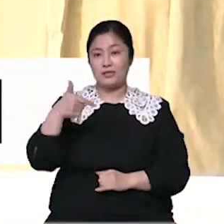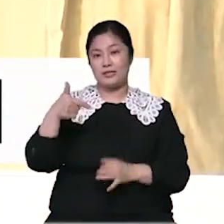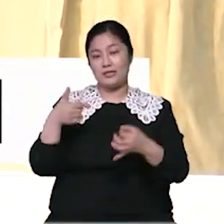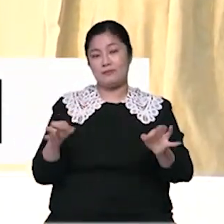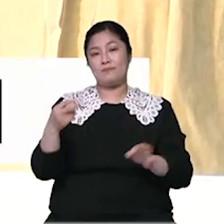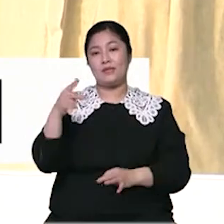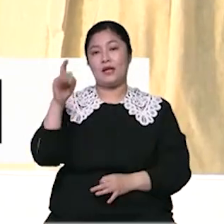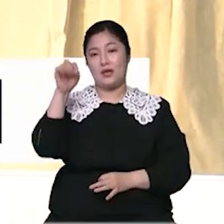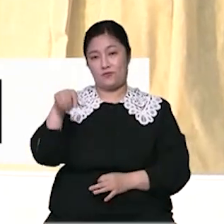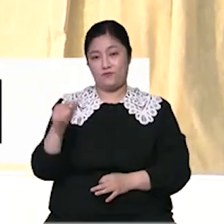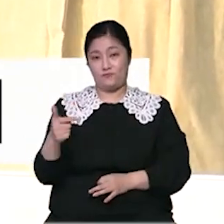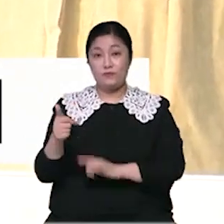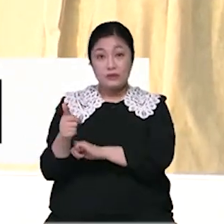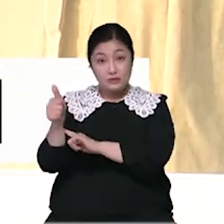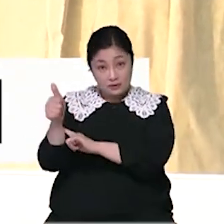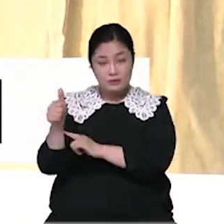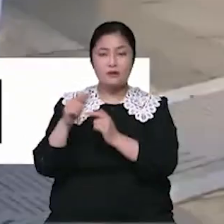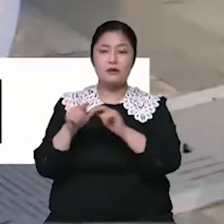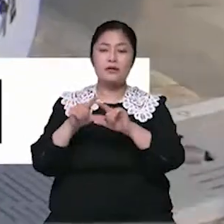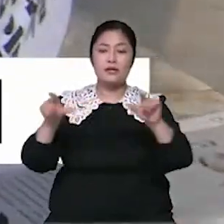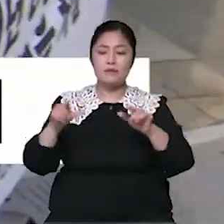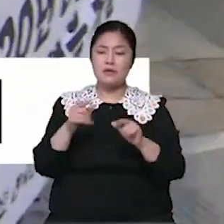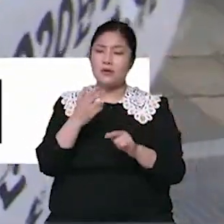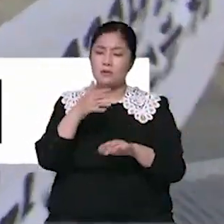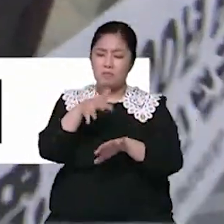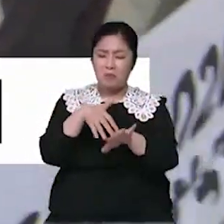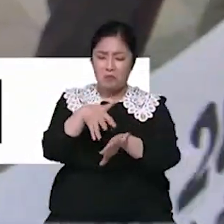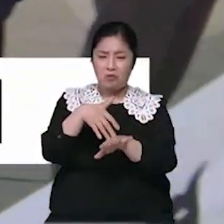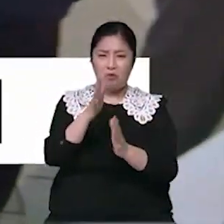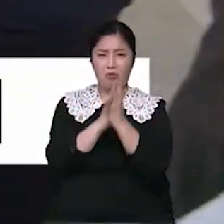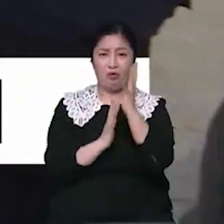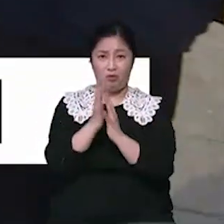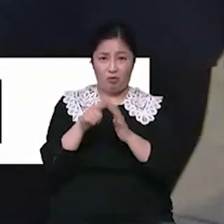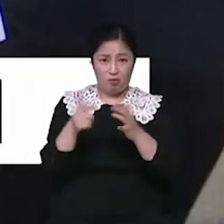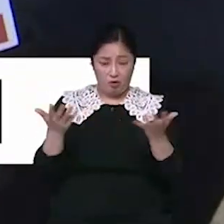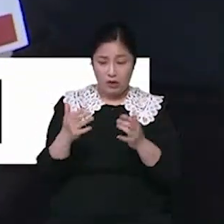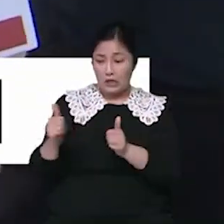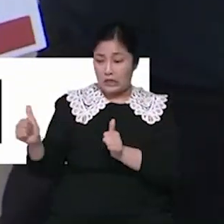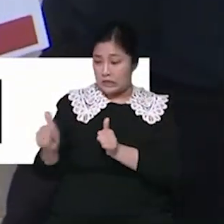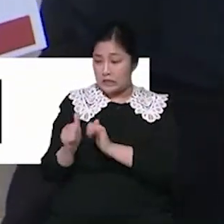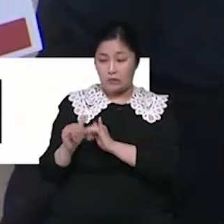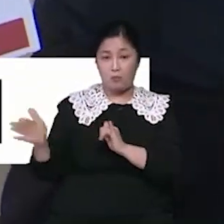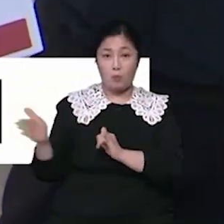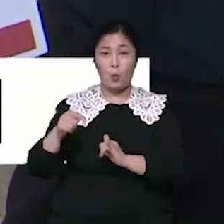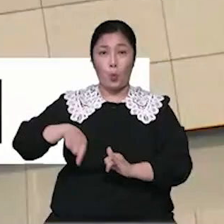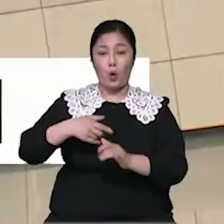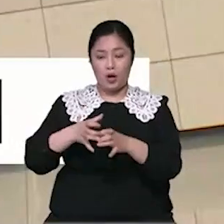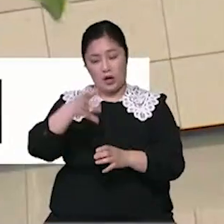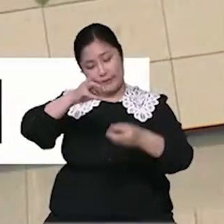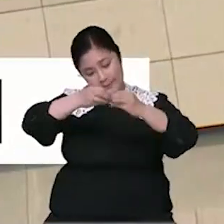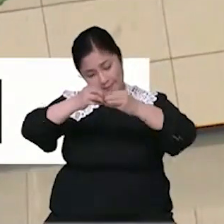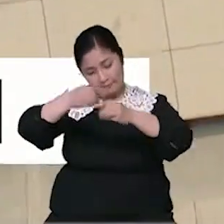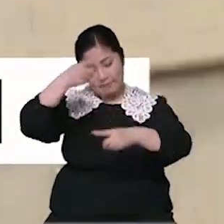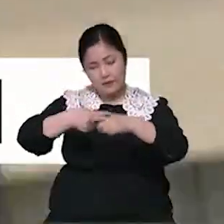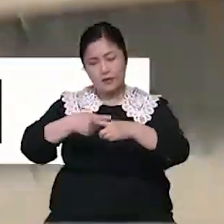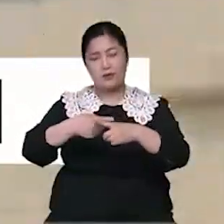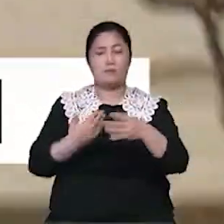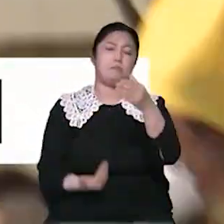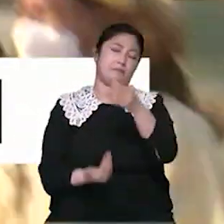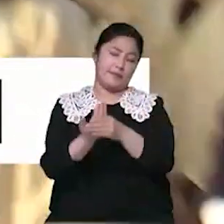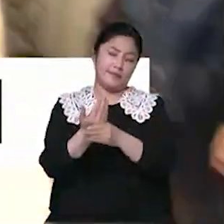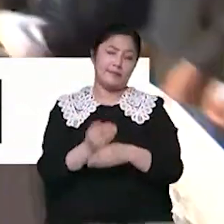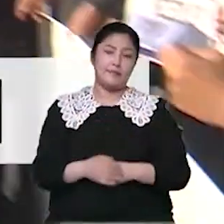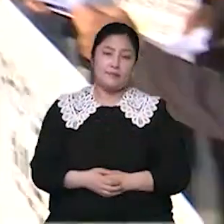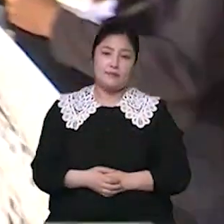씨. 당시 김 씨는 일반 면장갑을 착용한 상태로 동료도 없이 혼자 전봇대에서 작업하다 변을